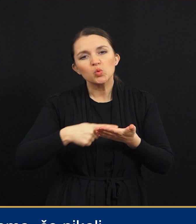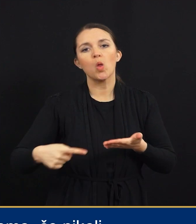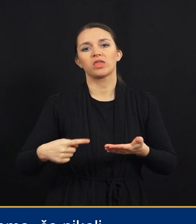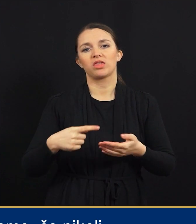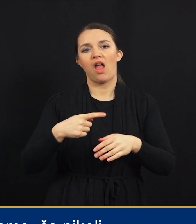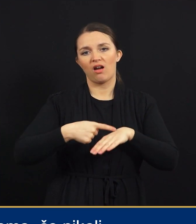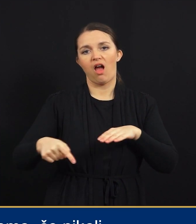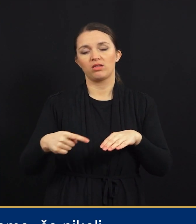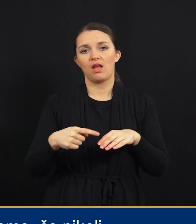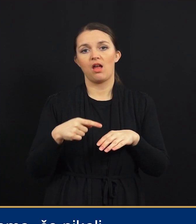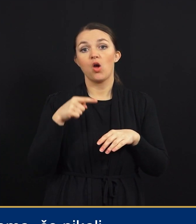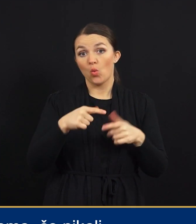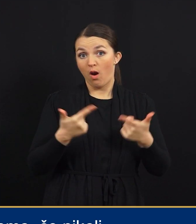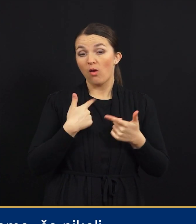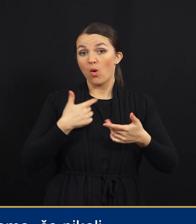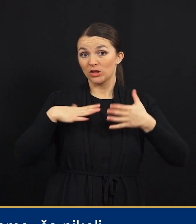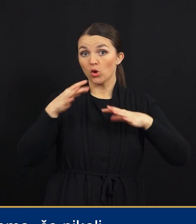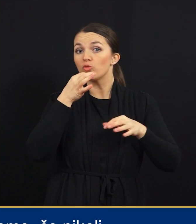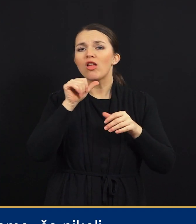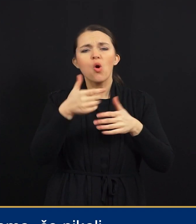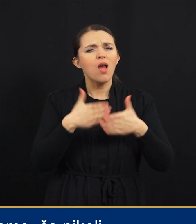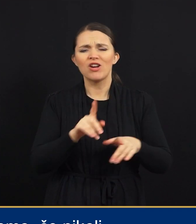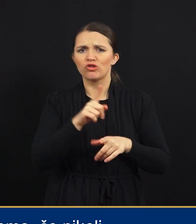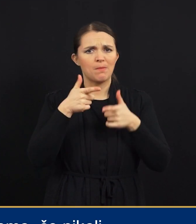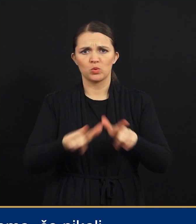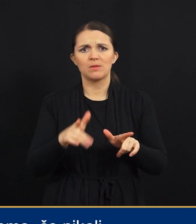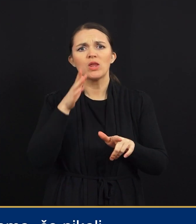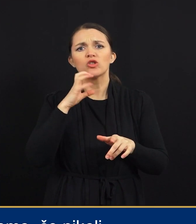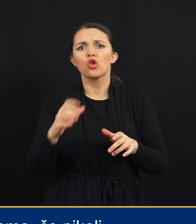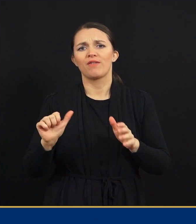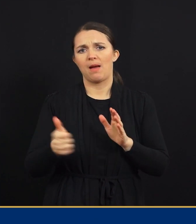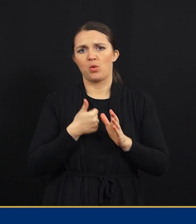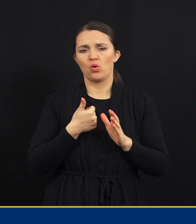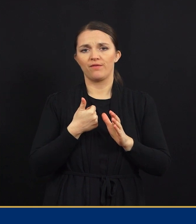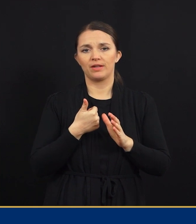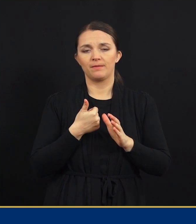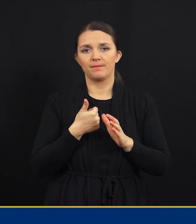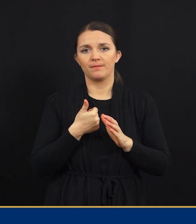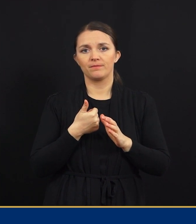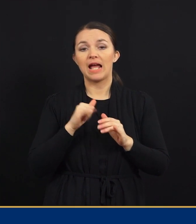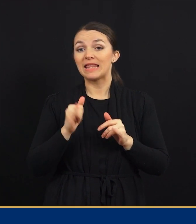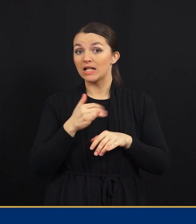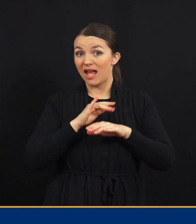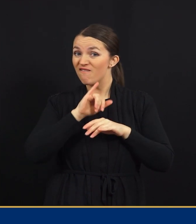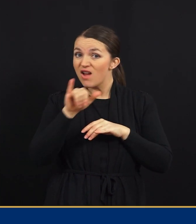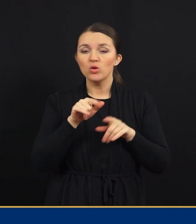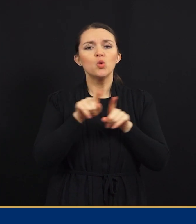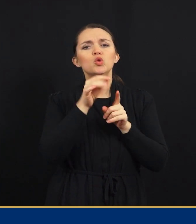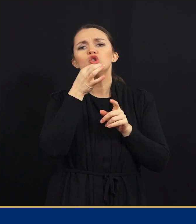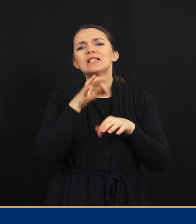lahko izognemo, če nikoli več ne dopustimo, da se zgodovina ponovi. Da se vselej, tudi če se